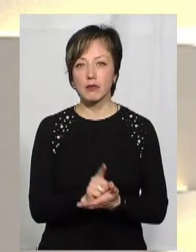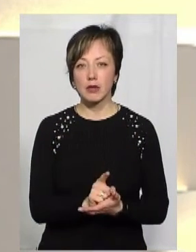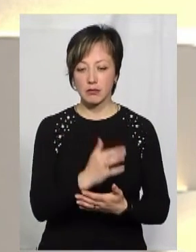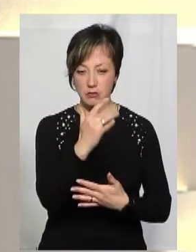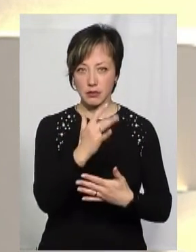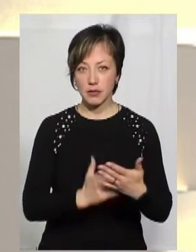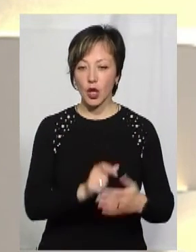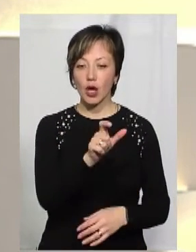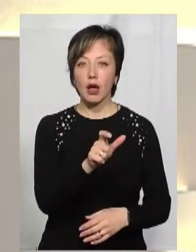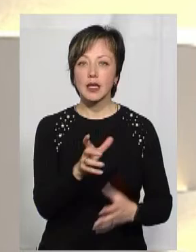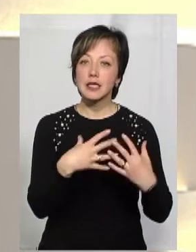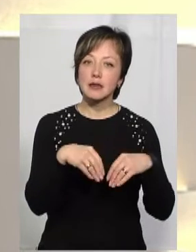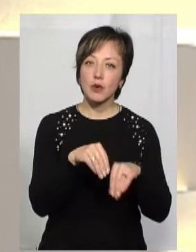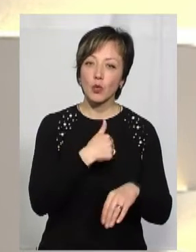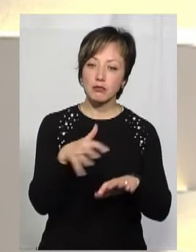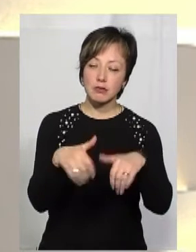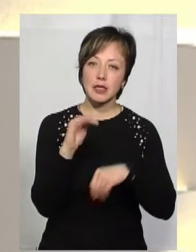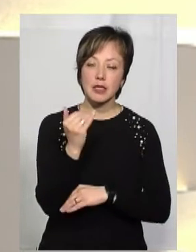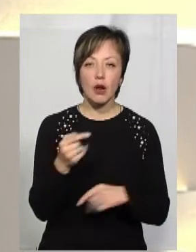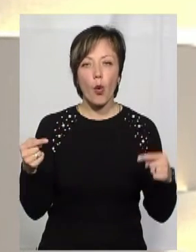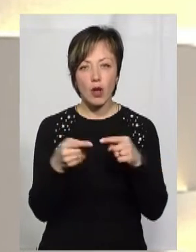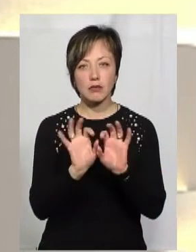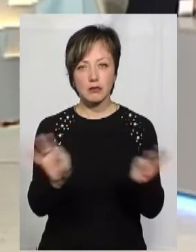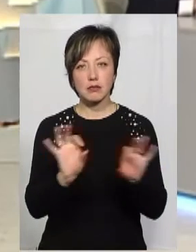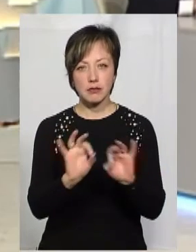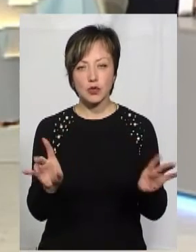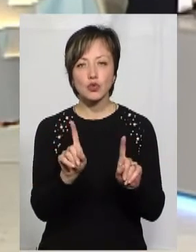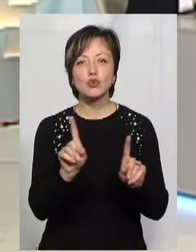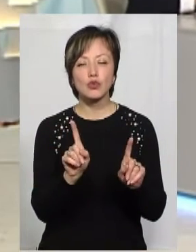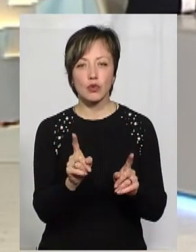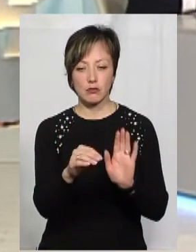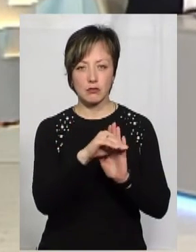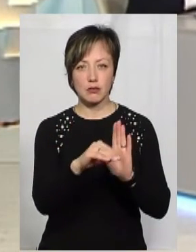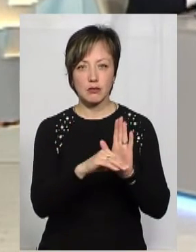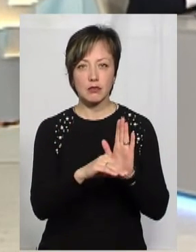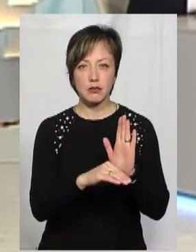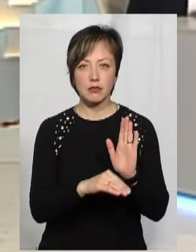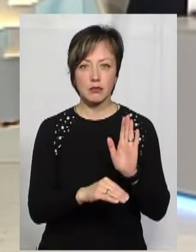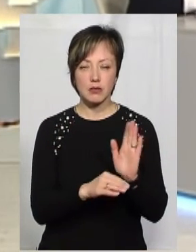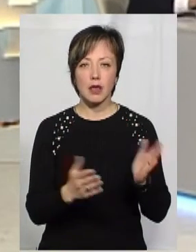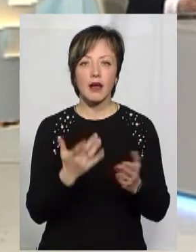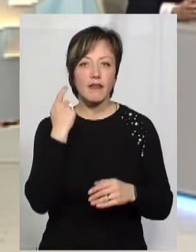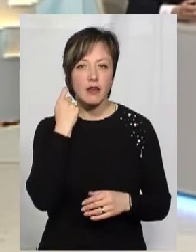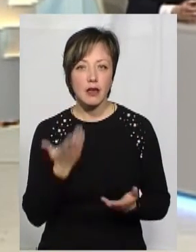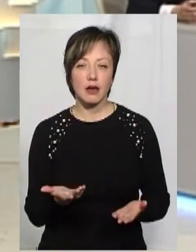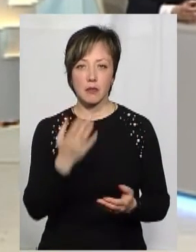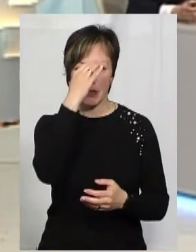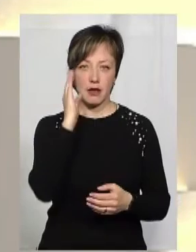які хочуть усиновити дитину. Давайте більш конкретно торкнемося цього питання. Який це вік?